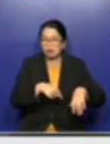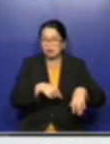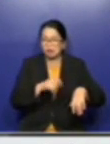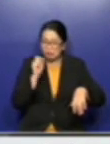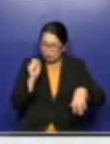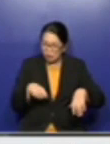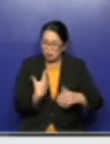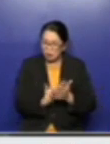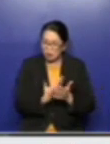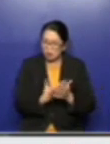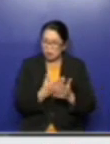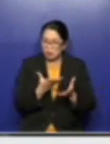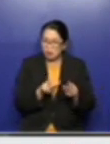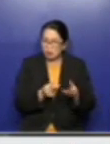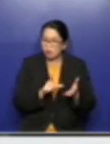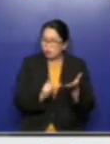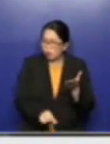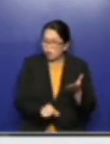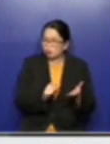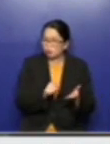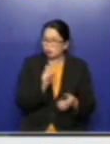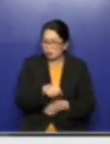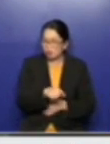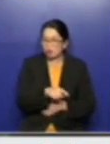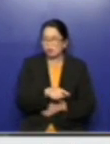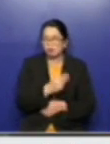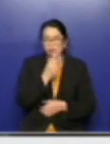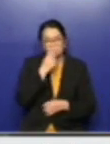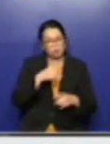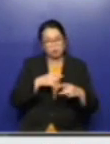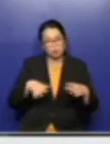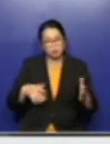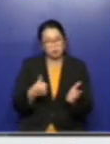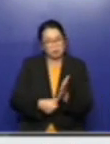ครับท่านคณะกรรมการไปดูด้วยนะฮะแต่งบั